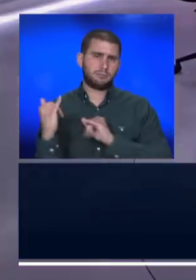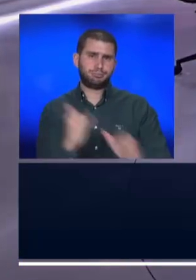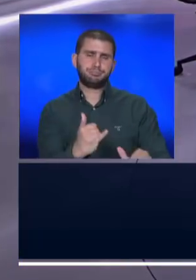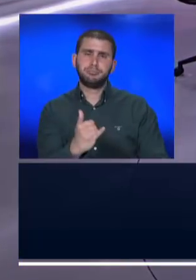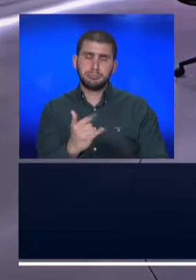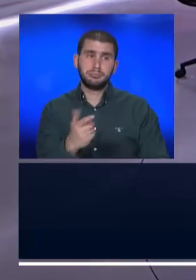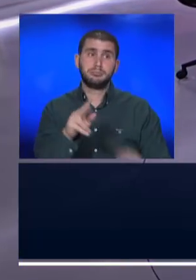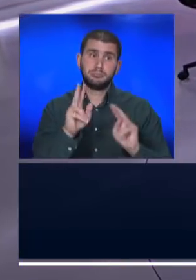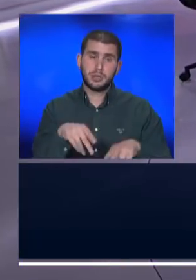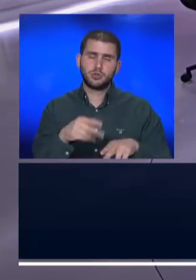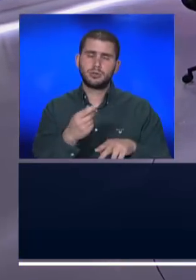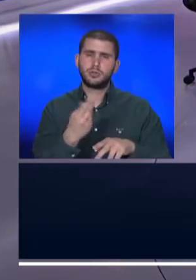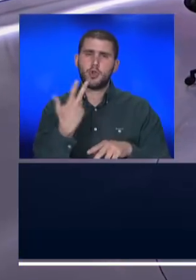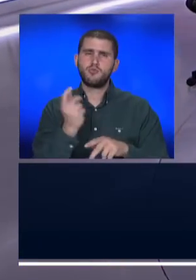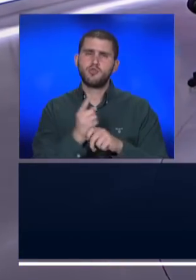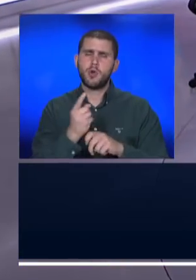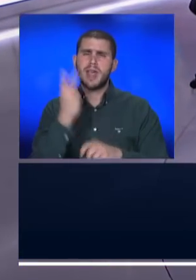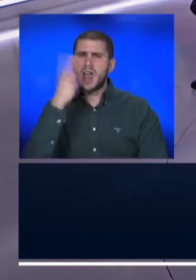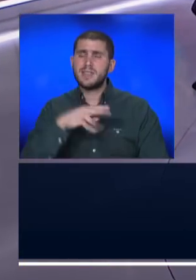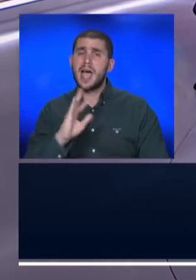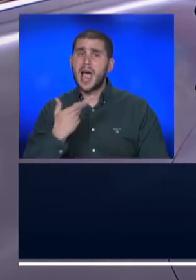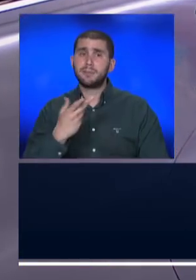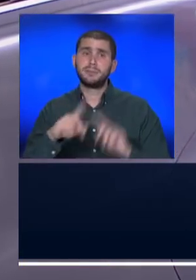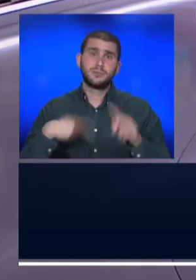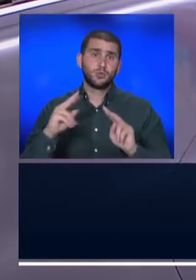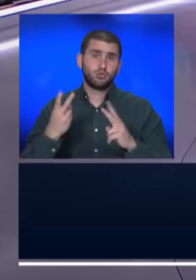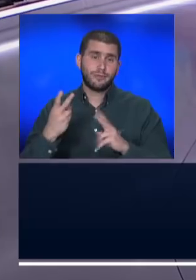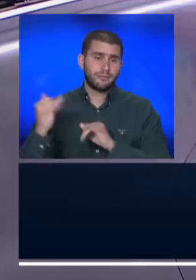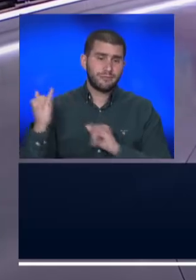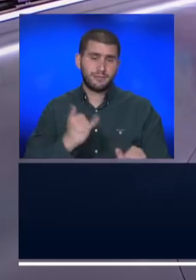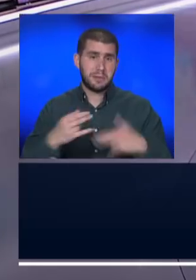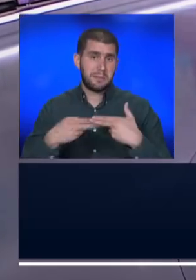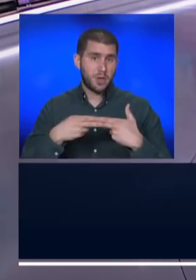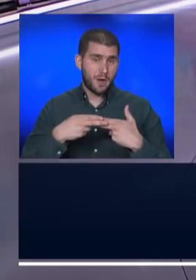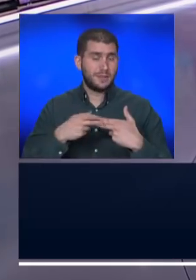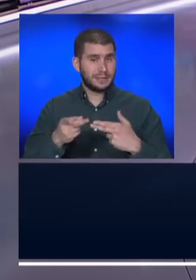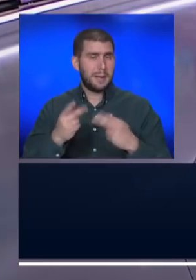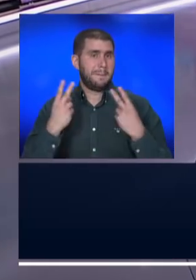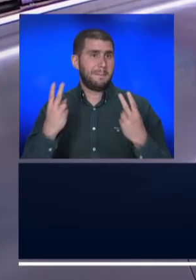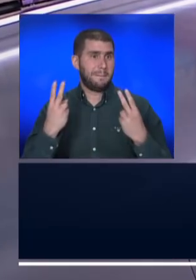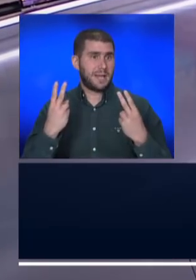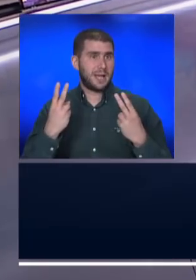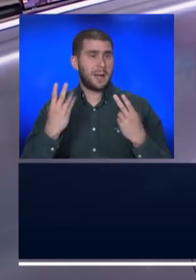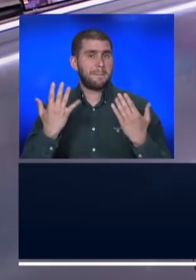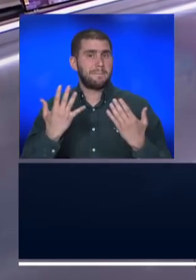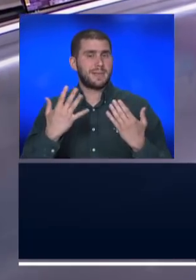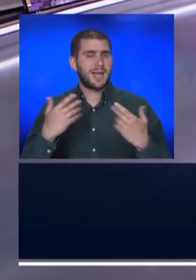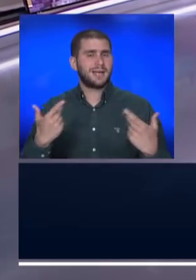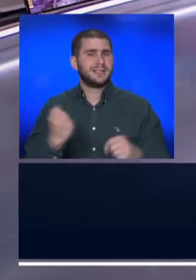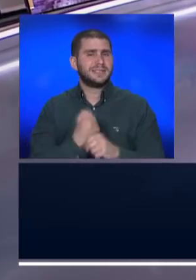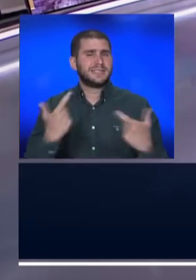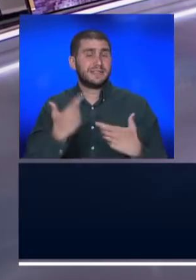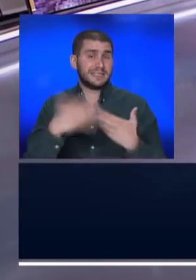דקה להבין האם הפעימה הבאה שצפויה לקרות אותו. זה בעיקר תלוי איך ומתי הסבב יסתיים. זו התשובה הכי קצרה שאני